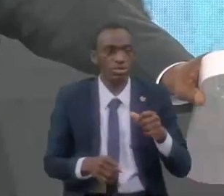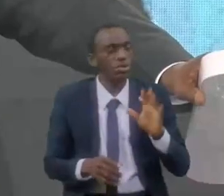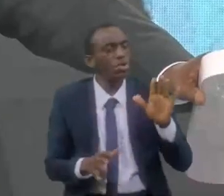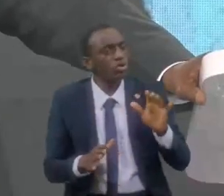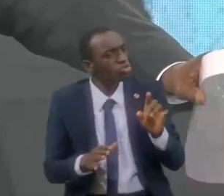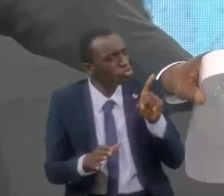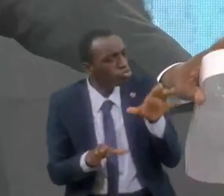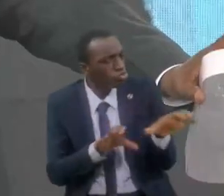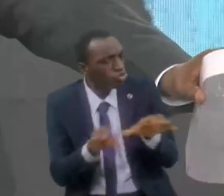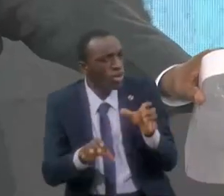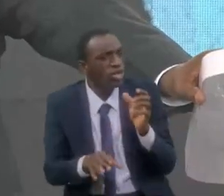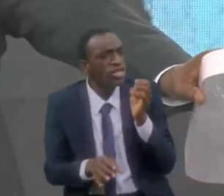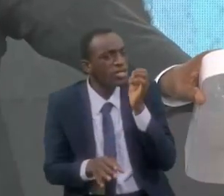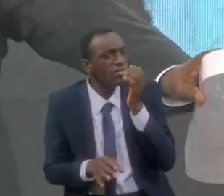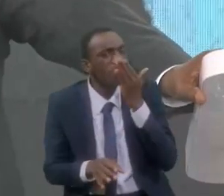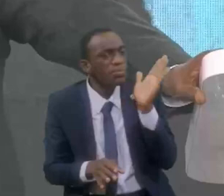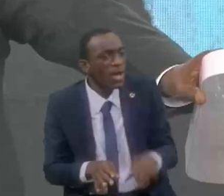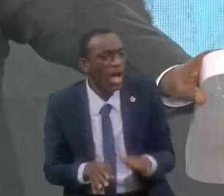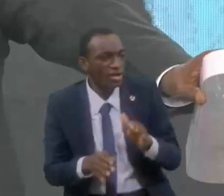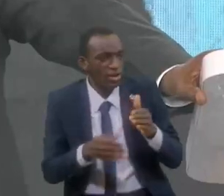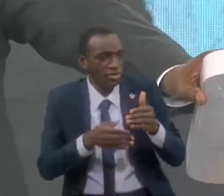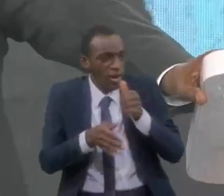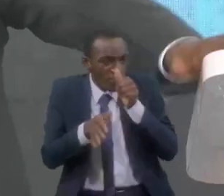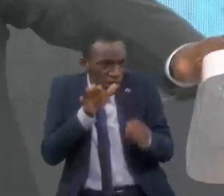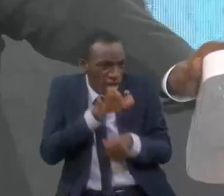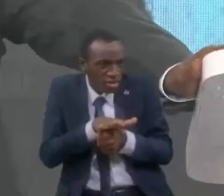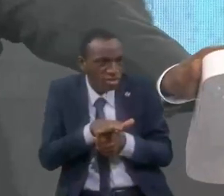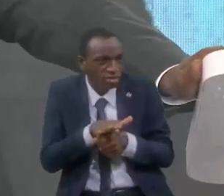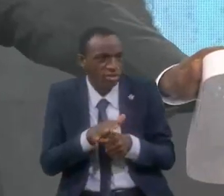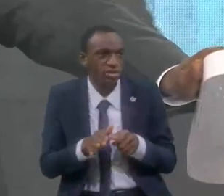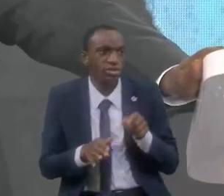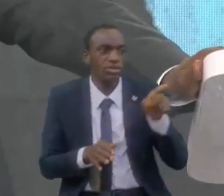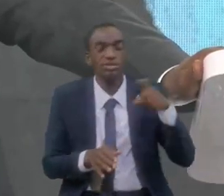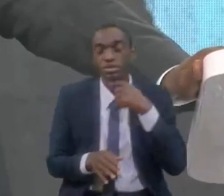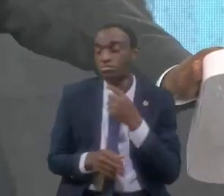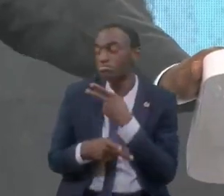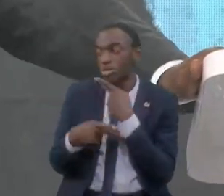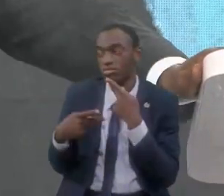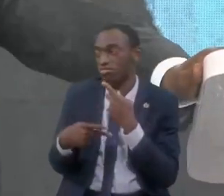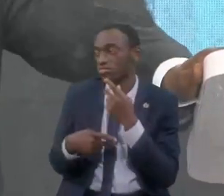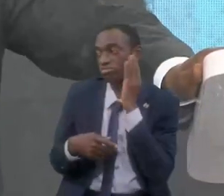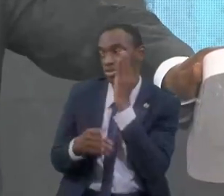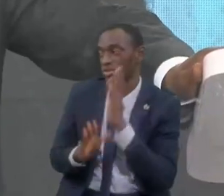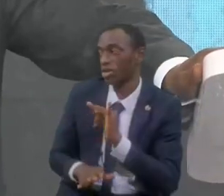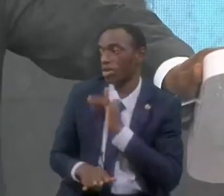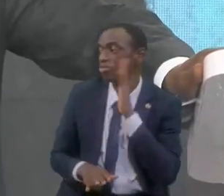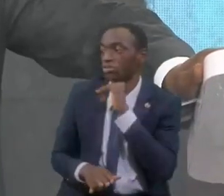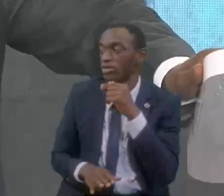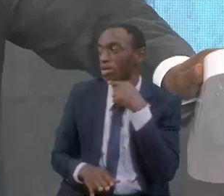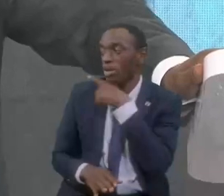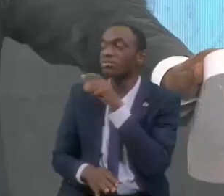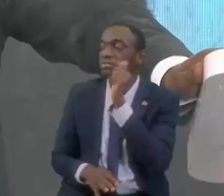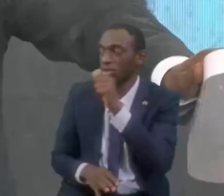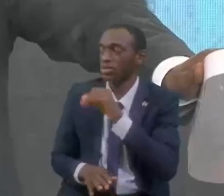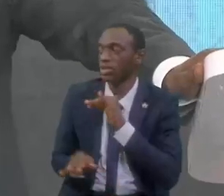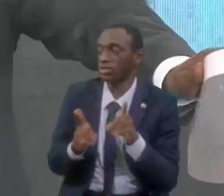Derrière rideau? Derrière les portes fermées? Parce qu'il ne veut pas mentir? Oui. Est-ce que tu